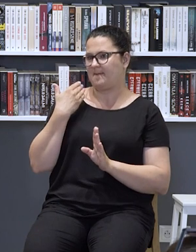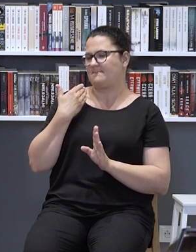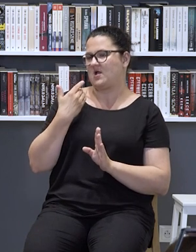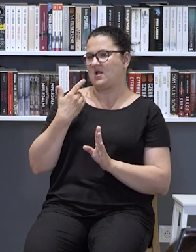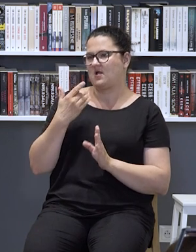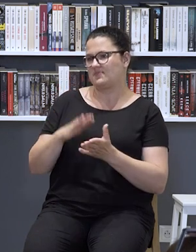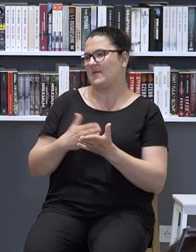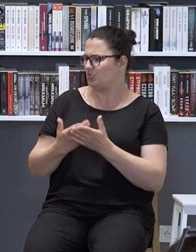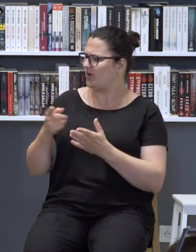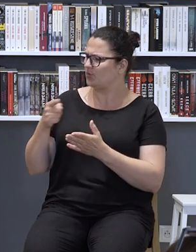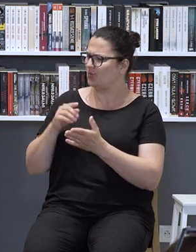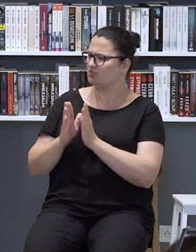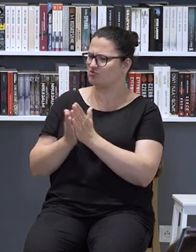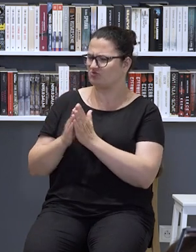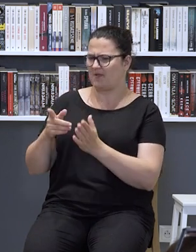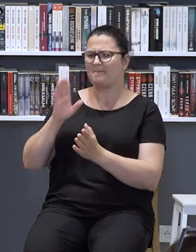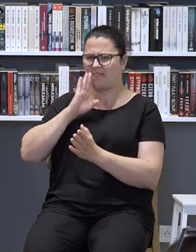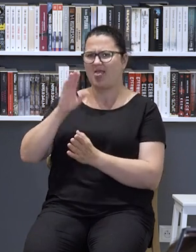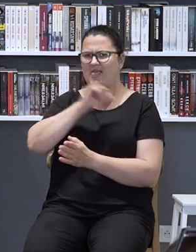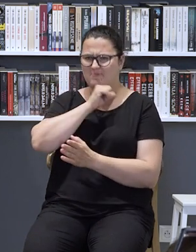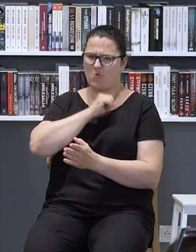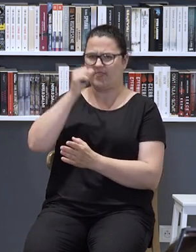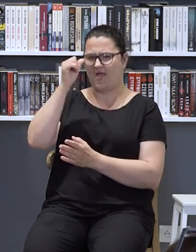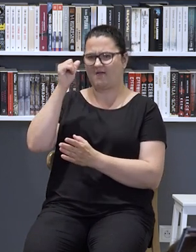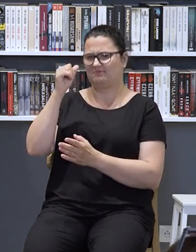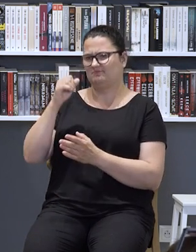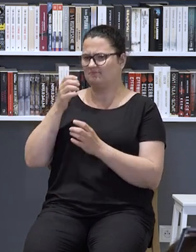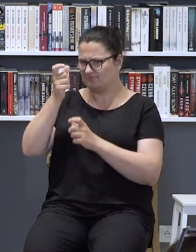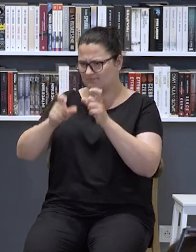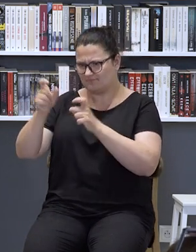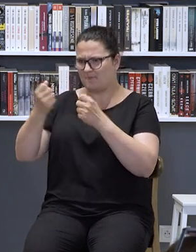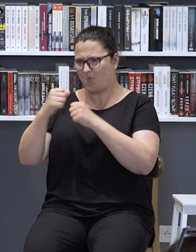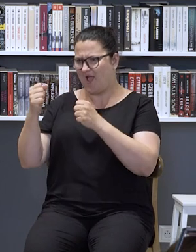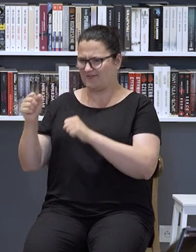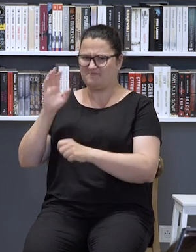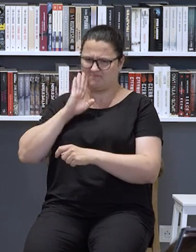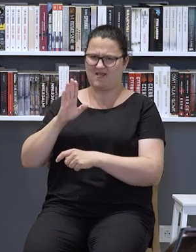rozgrywki. Cały czas wracają te same imiona bohaterów. Jeszcze w różnych